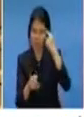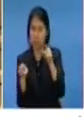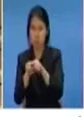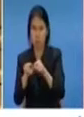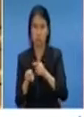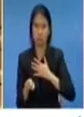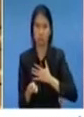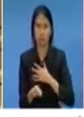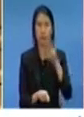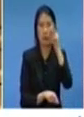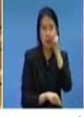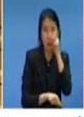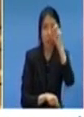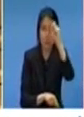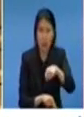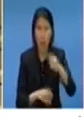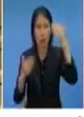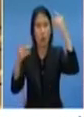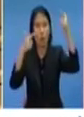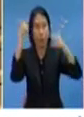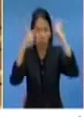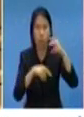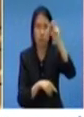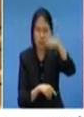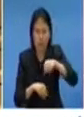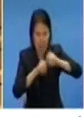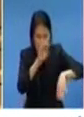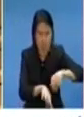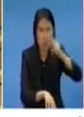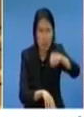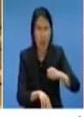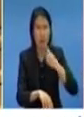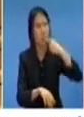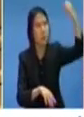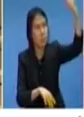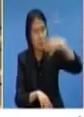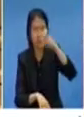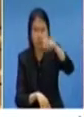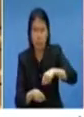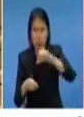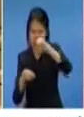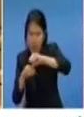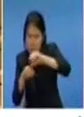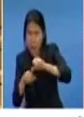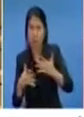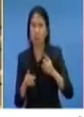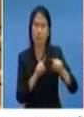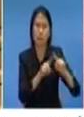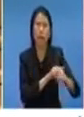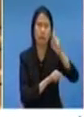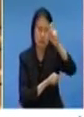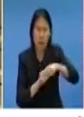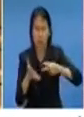น้ำก็ใช่ลมก็ใช่ขยะก็ใช่แสงอาทิตย์ก็ใช่แก๊สชีวภาพก็ใช่